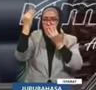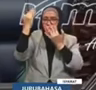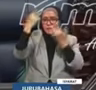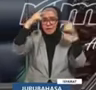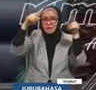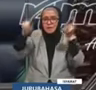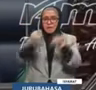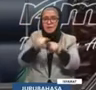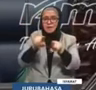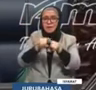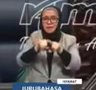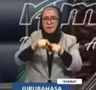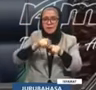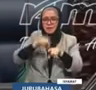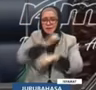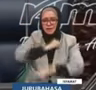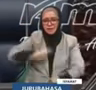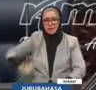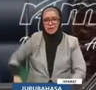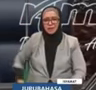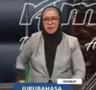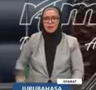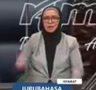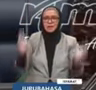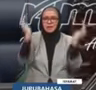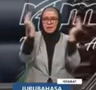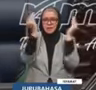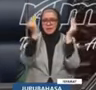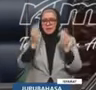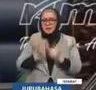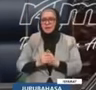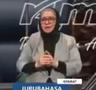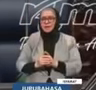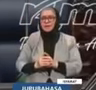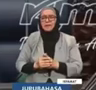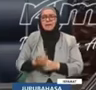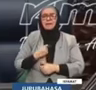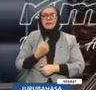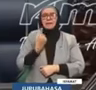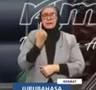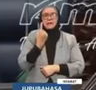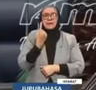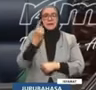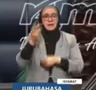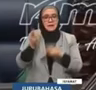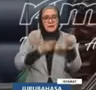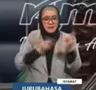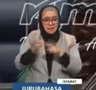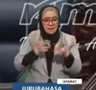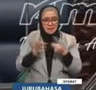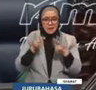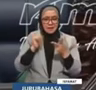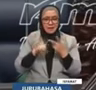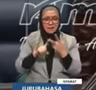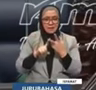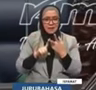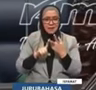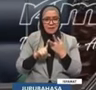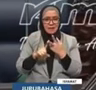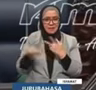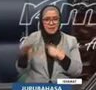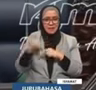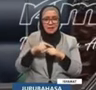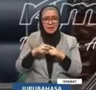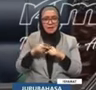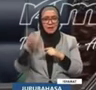Brunei Darussalam Akhir kata ada satu lagi usul yaitu rondaan maritim Selat Malaka